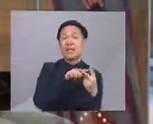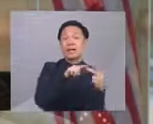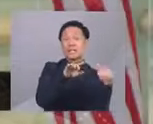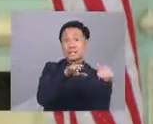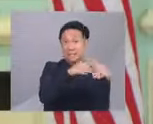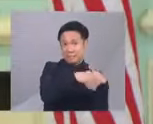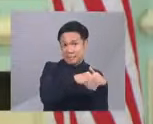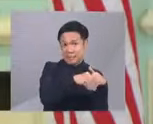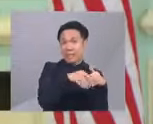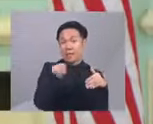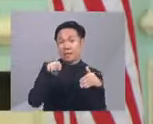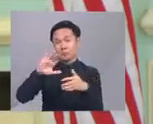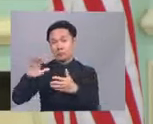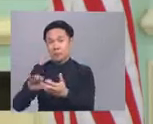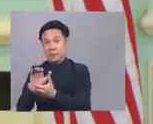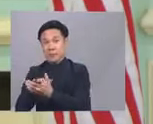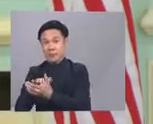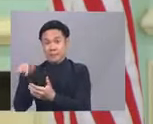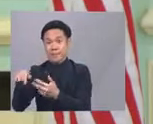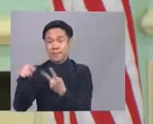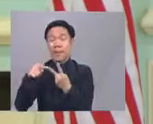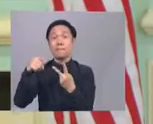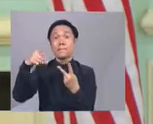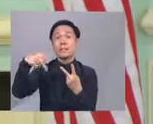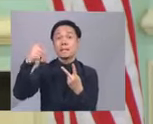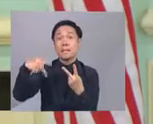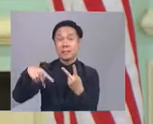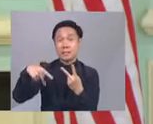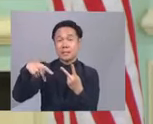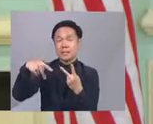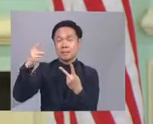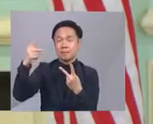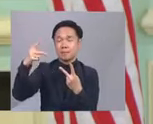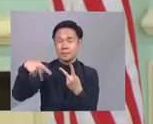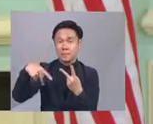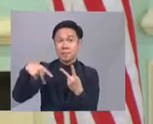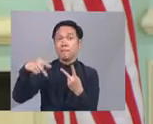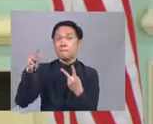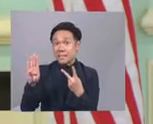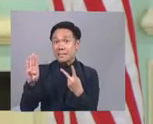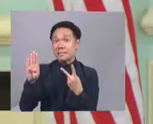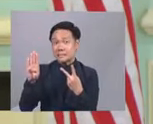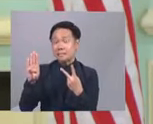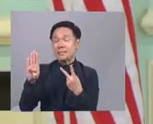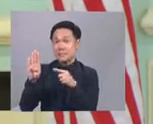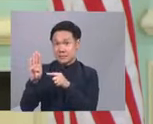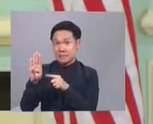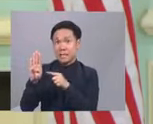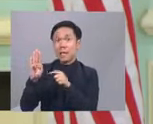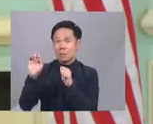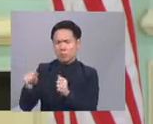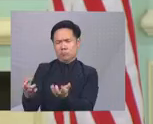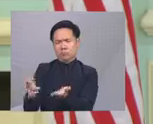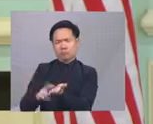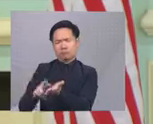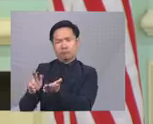sejak PKPB dilaksanakan, PKPB ya, kita telah pun membenarkan mereka mendaftar